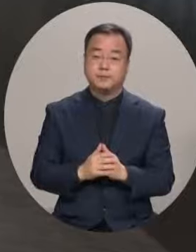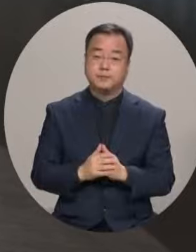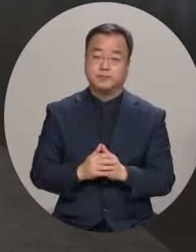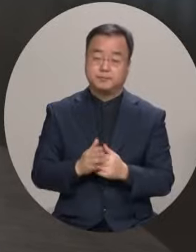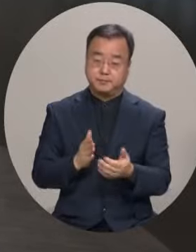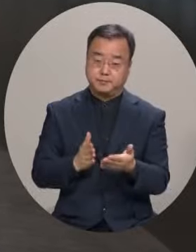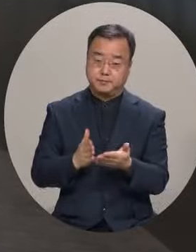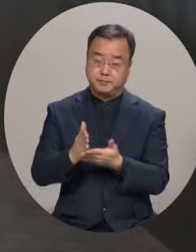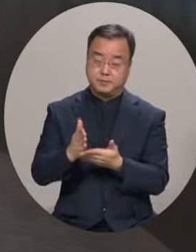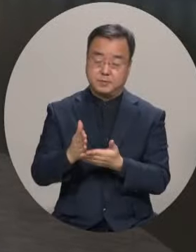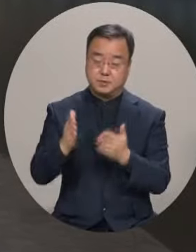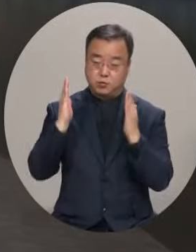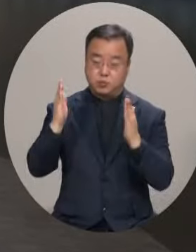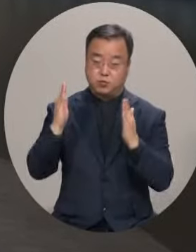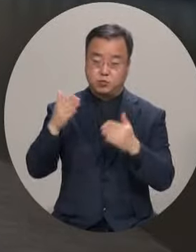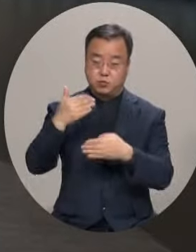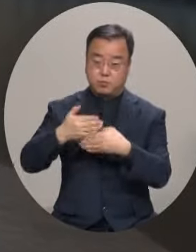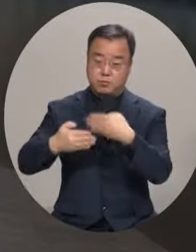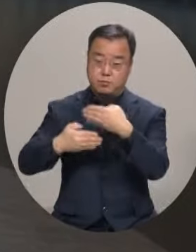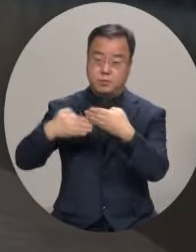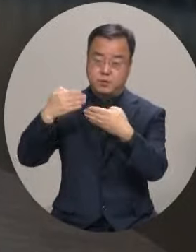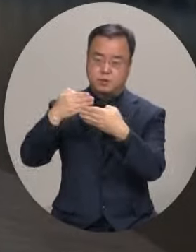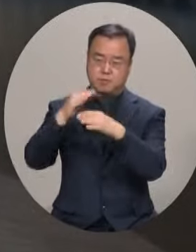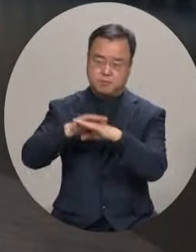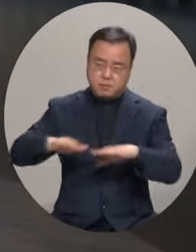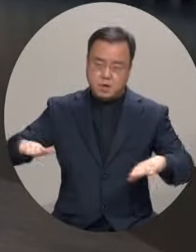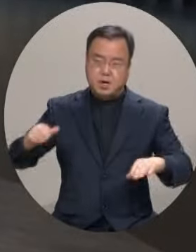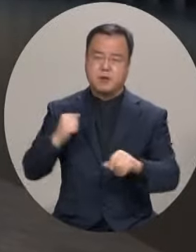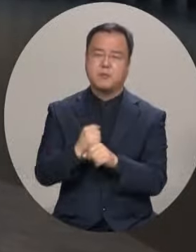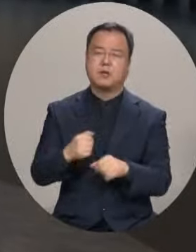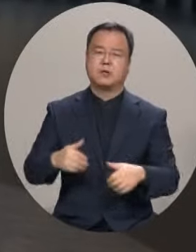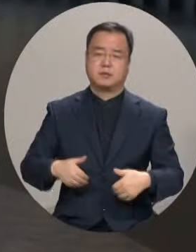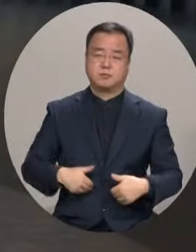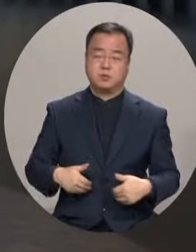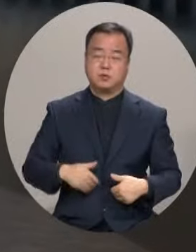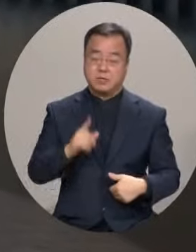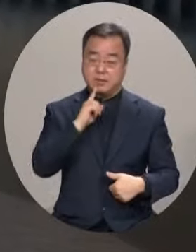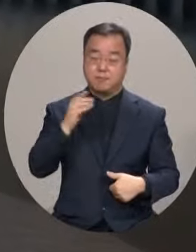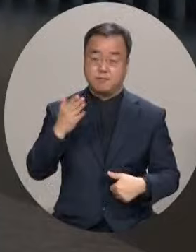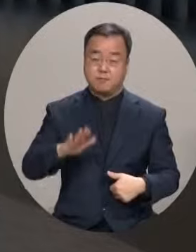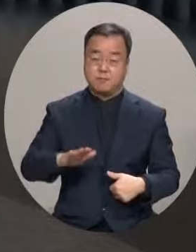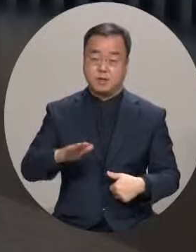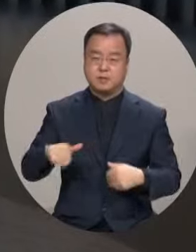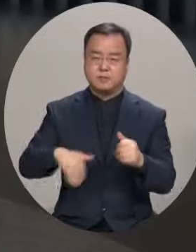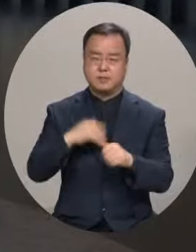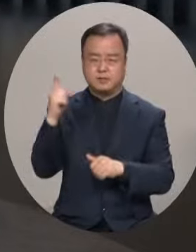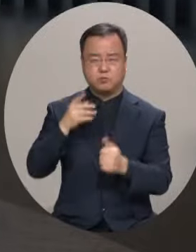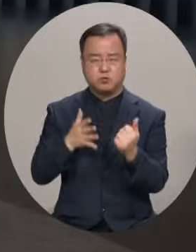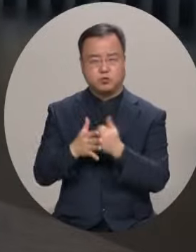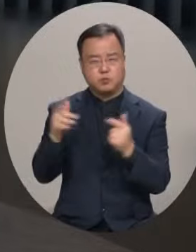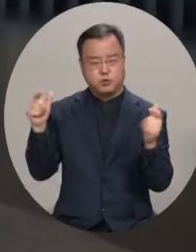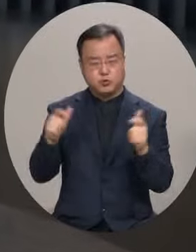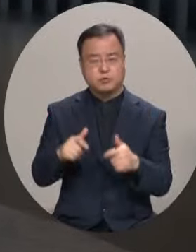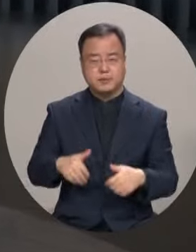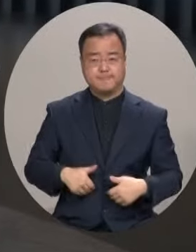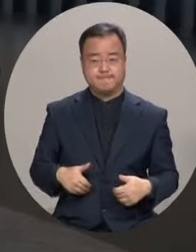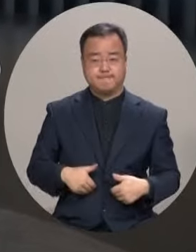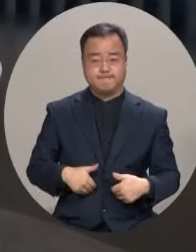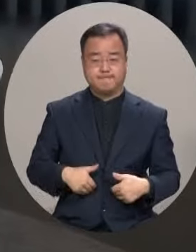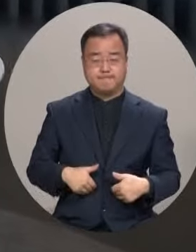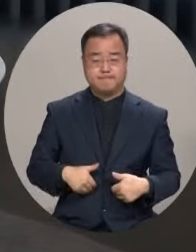허무는게 세계적인 추세라고는 하지만이 부작용 우려 줄일 수 있도록 기반 마련이 시급해 보입니다 황대훈 기자